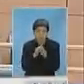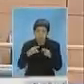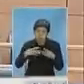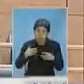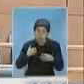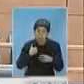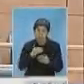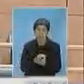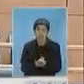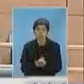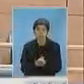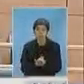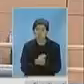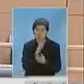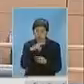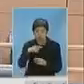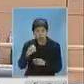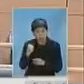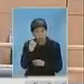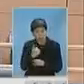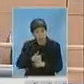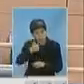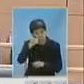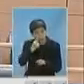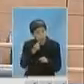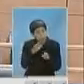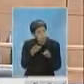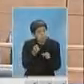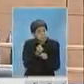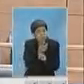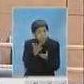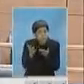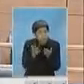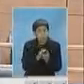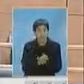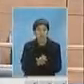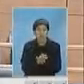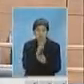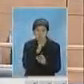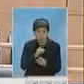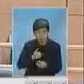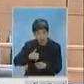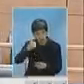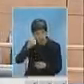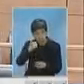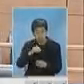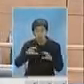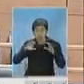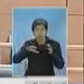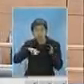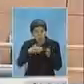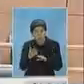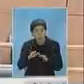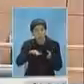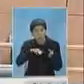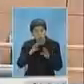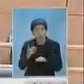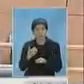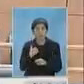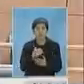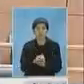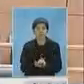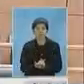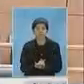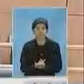กันในวงว่าถ้าพลังประชาชนชนะลจะทำยังไงเขาบอกว่าถ้าชนะอีกก็ยุบพรรคอีกแล้วยุบจริงๆครับท่าน